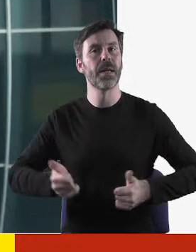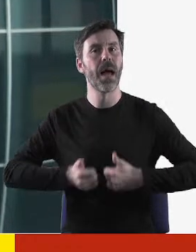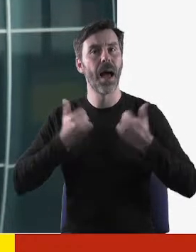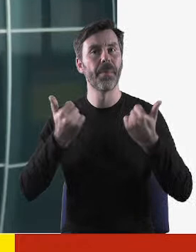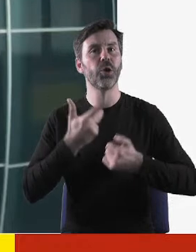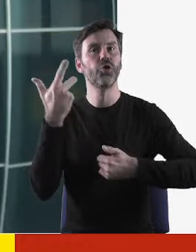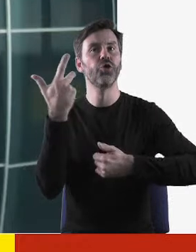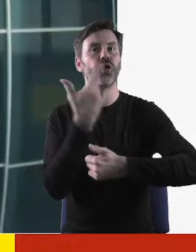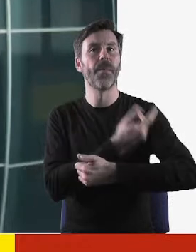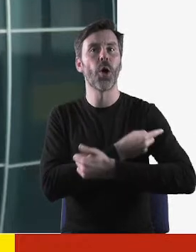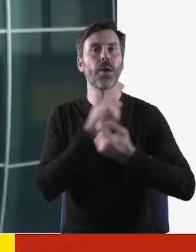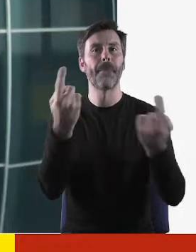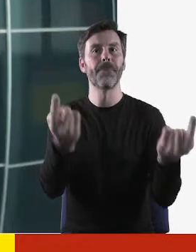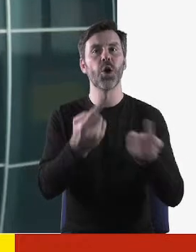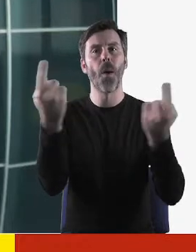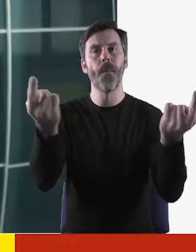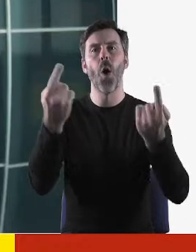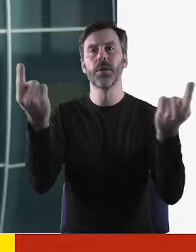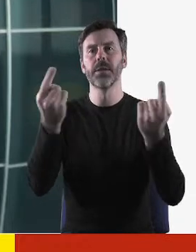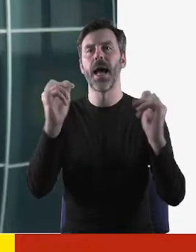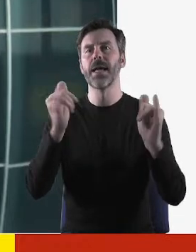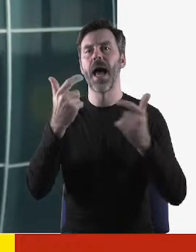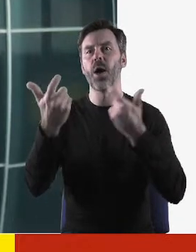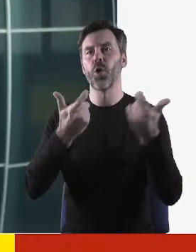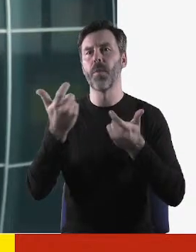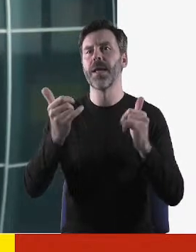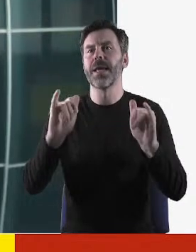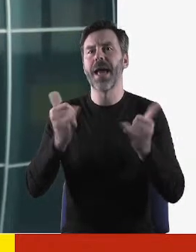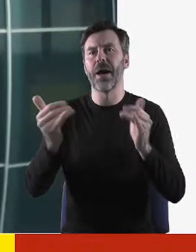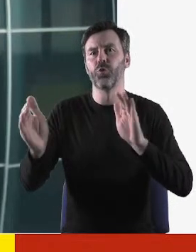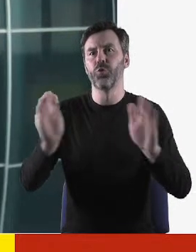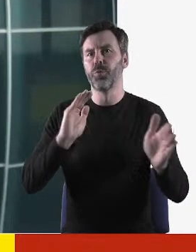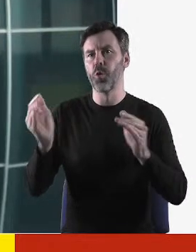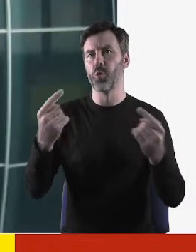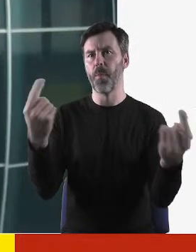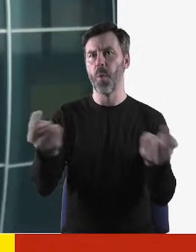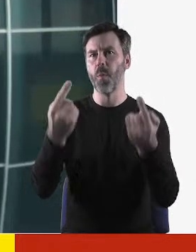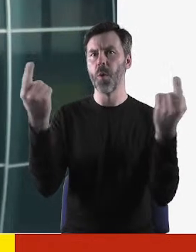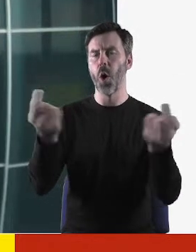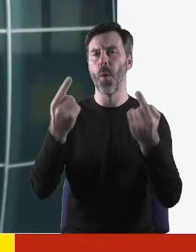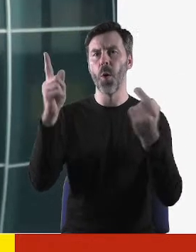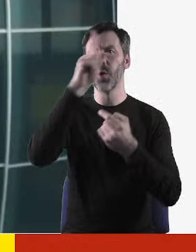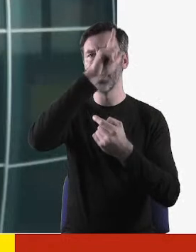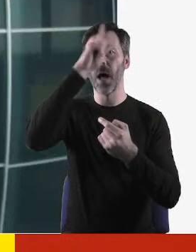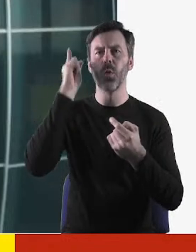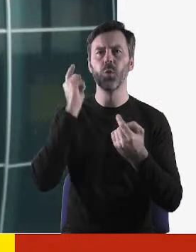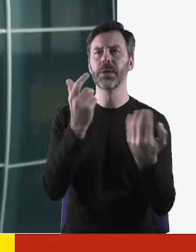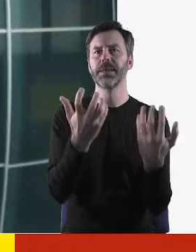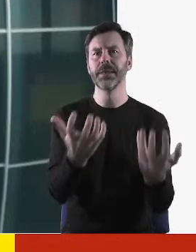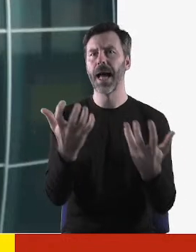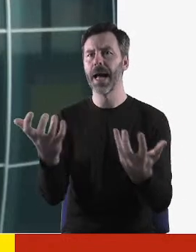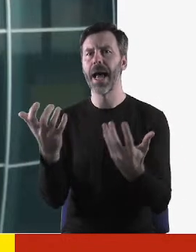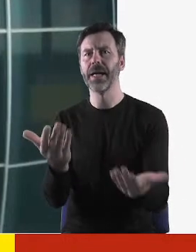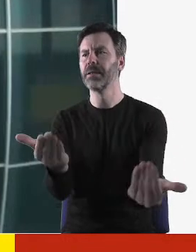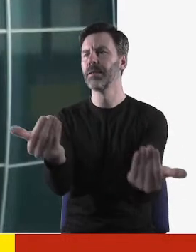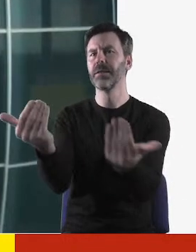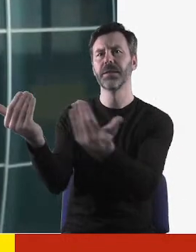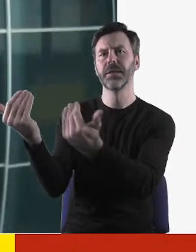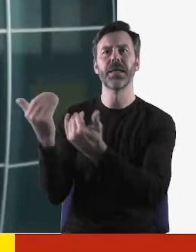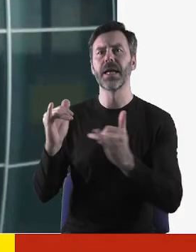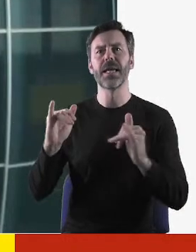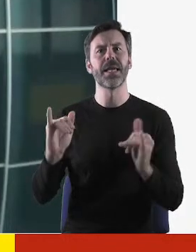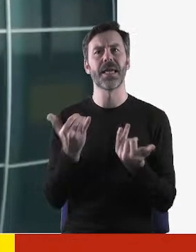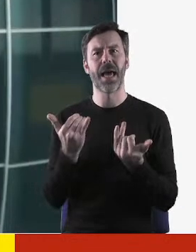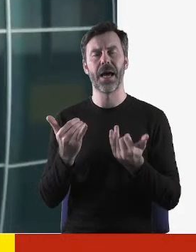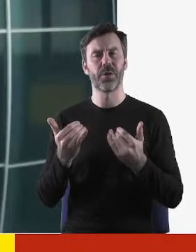szczepień, zwłaszcza w tych grupach, o których pan marszałek mówił. Zgadzam się absolutnie, przynajmniej z tego, co czytam, że